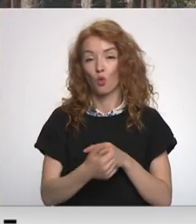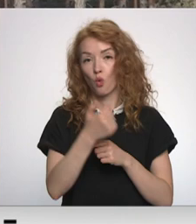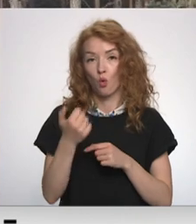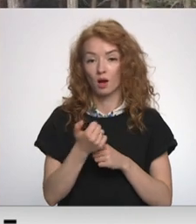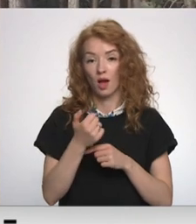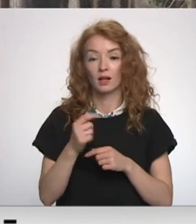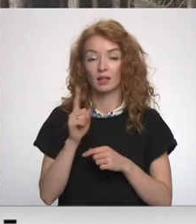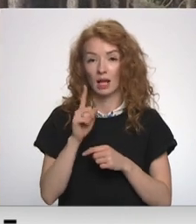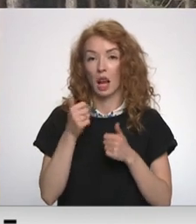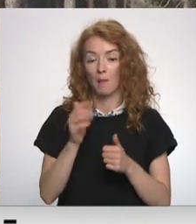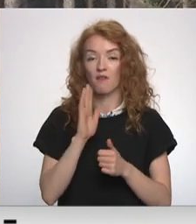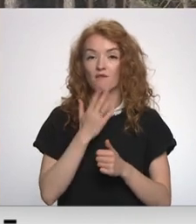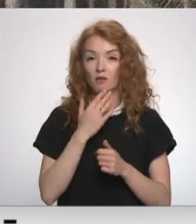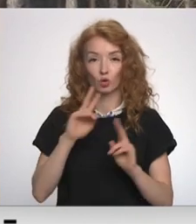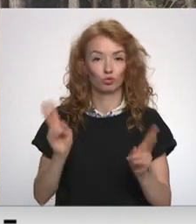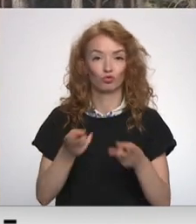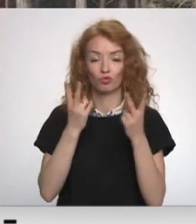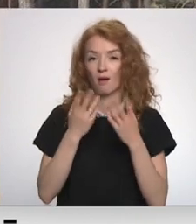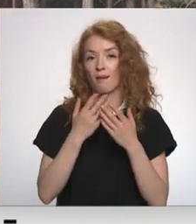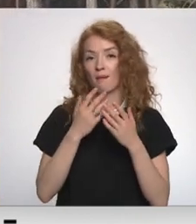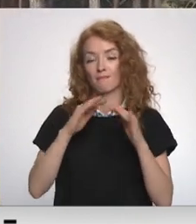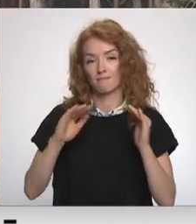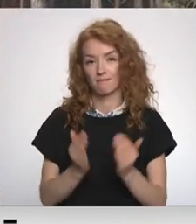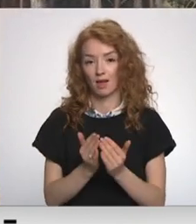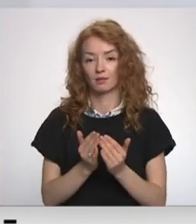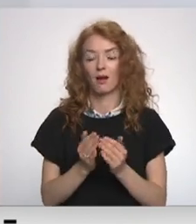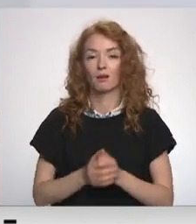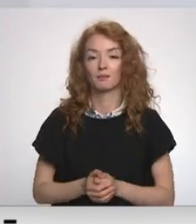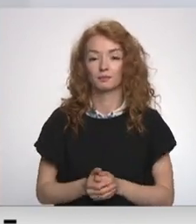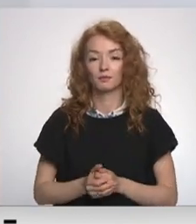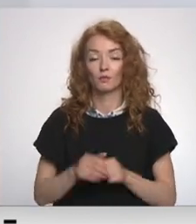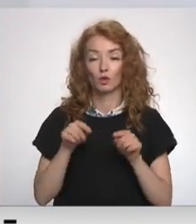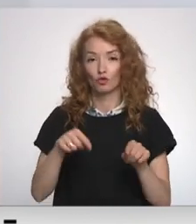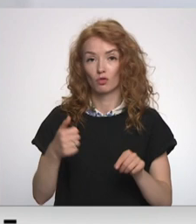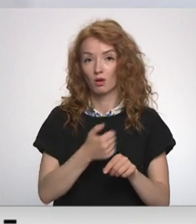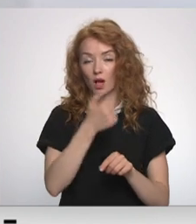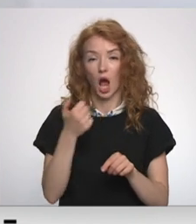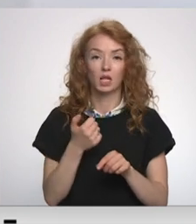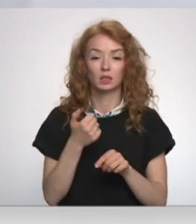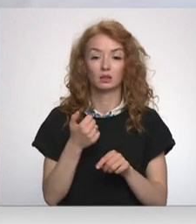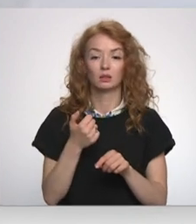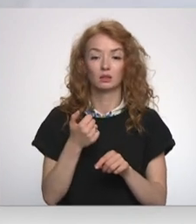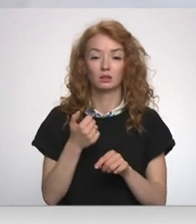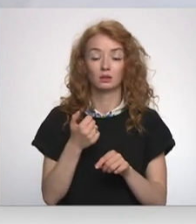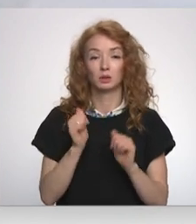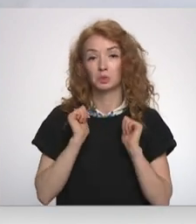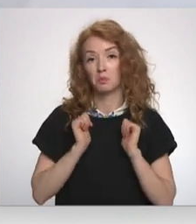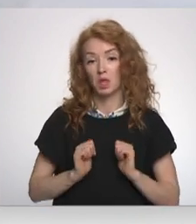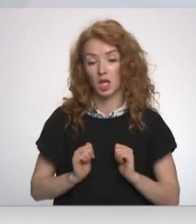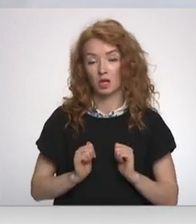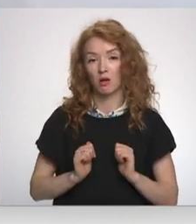ir pateicīga, lai uguns sev līdzi nepaņemtu plašas audžu teritorijas. Šis gads ir, tā var teikt,